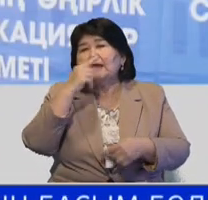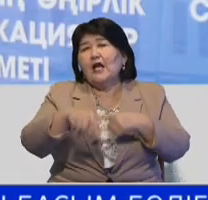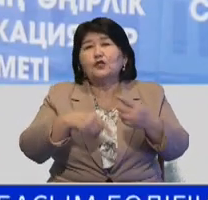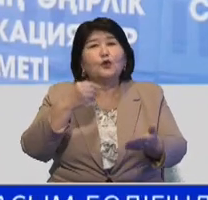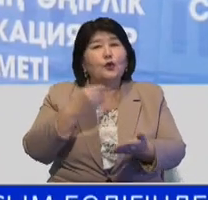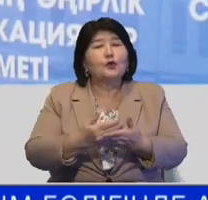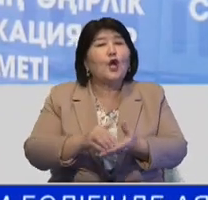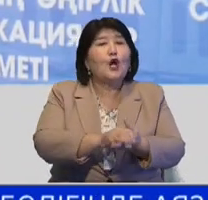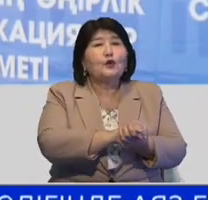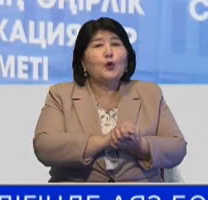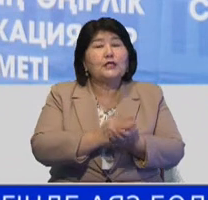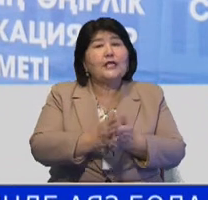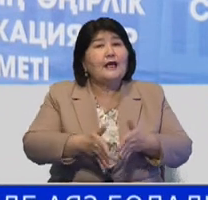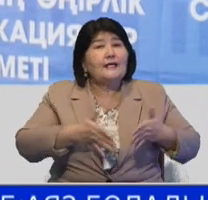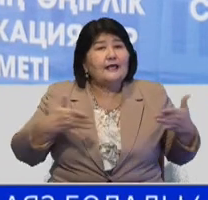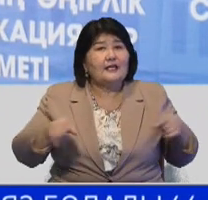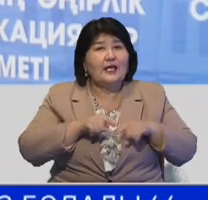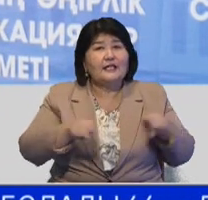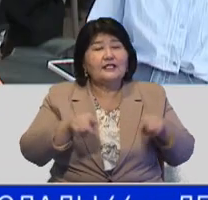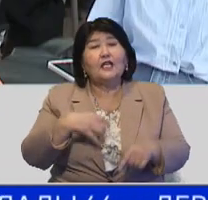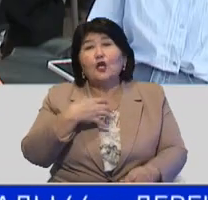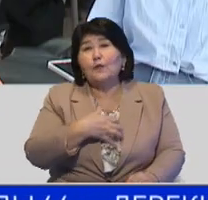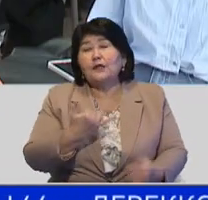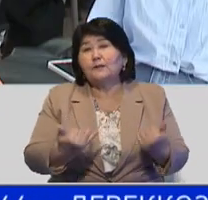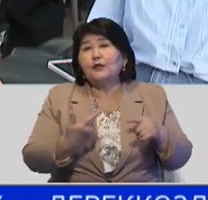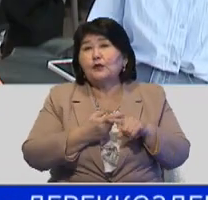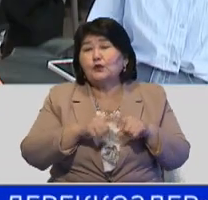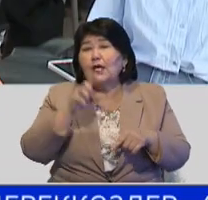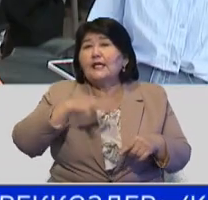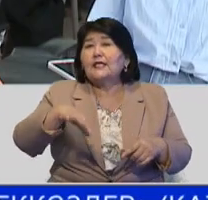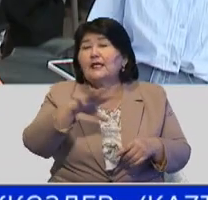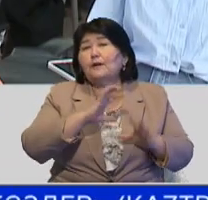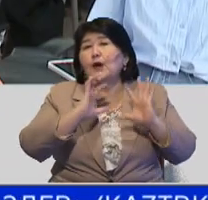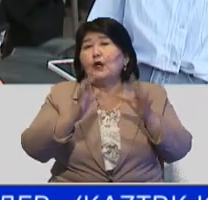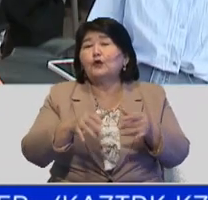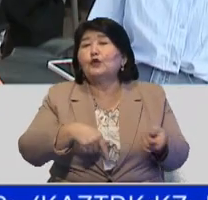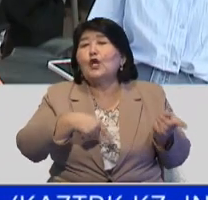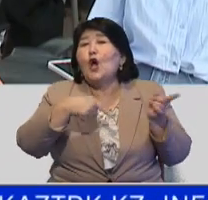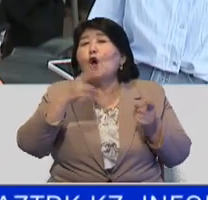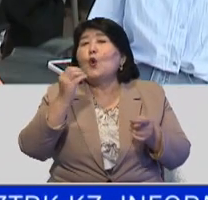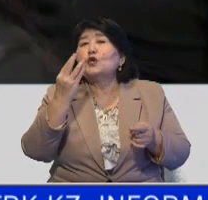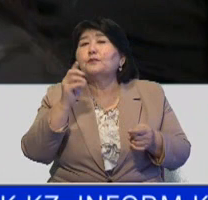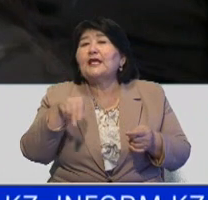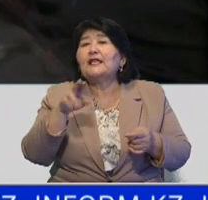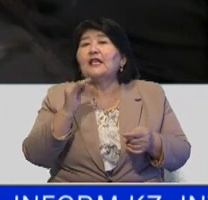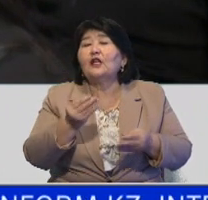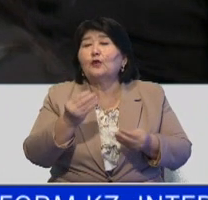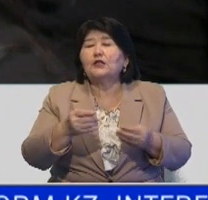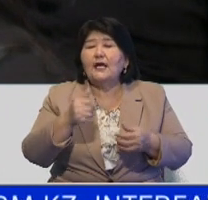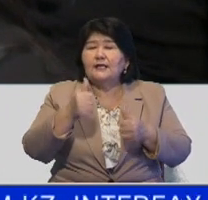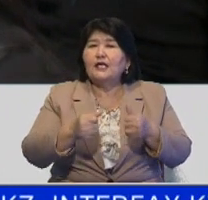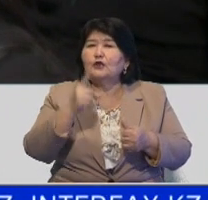мен достық саясатын кеңінен насихаттау маңызды. Биыл сондай-ақ елімізде дүниежүзілік көшпенділер ойын өтеді. Сайысқа 100-ден